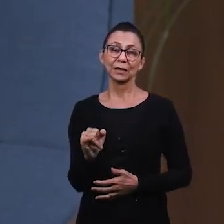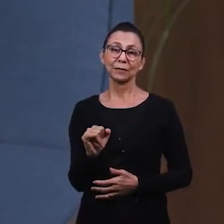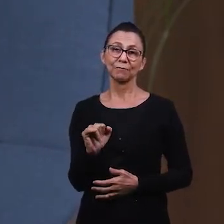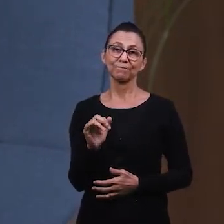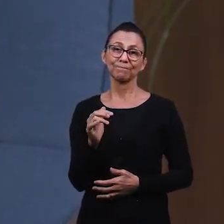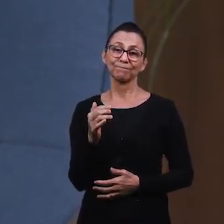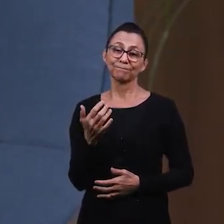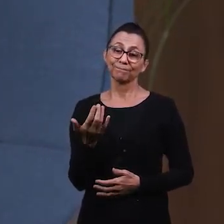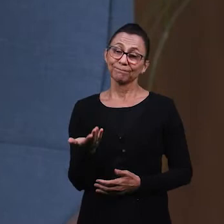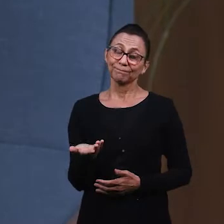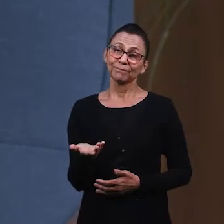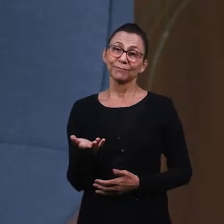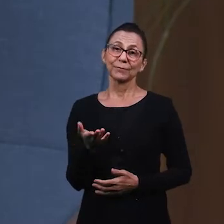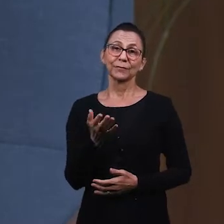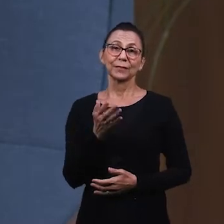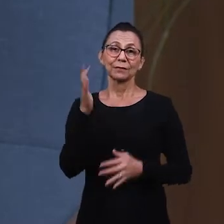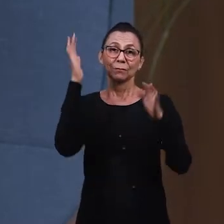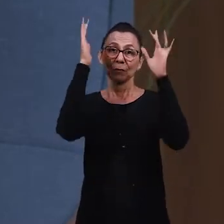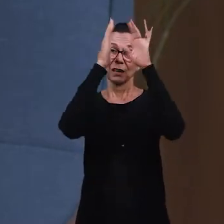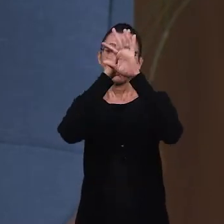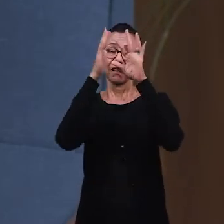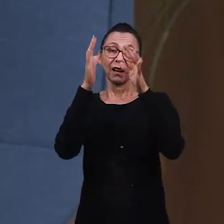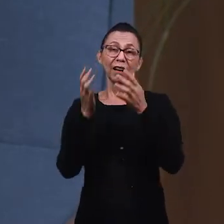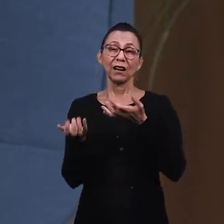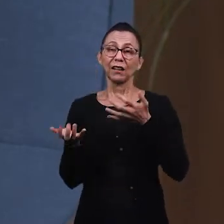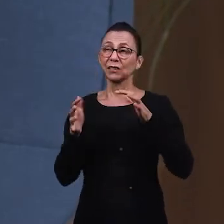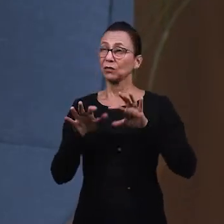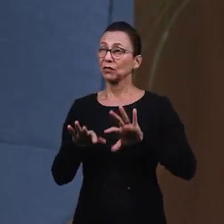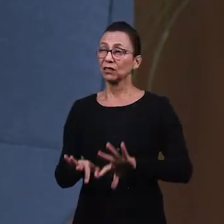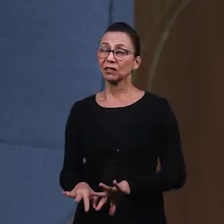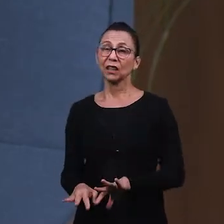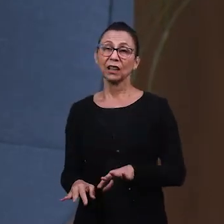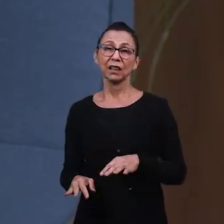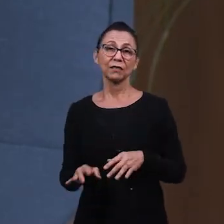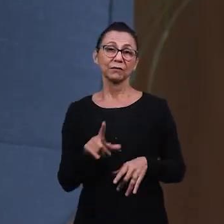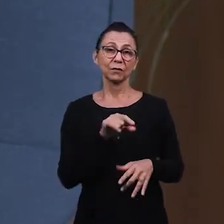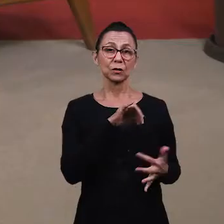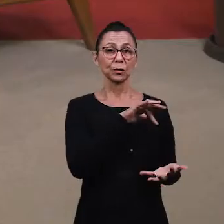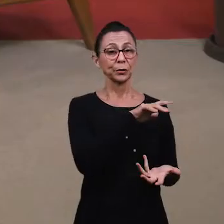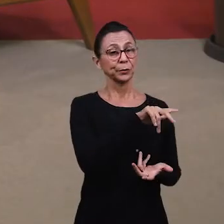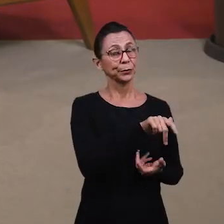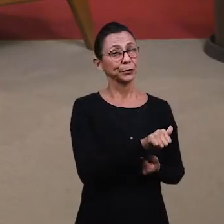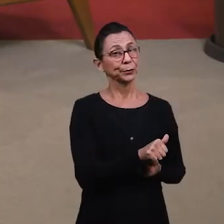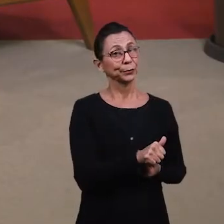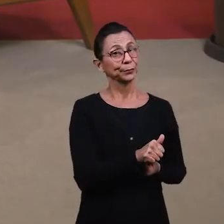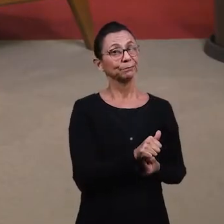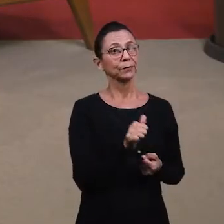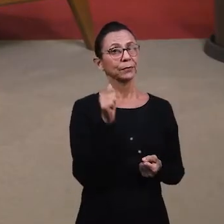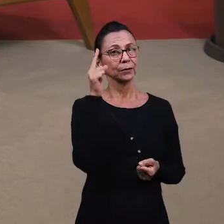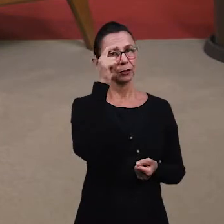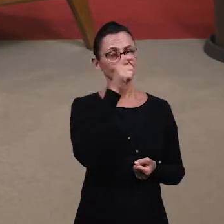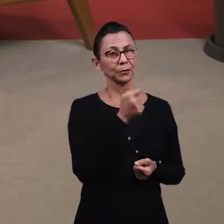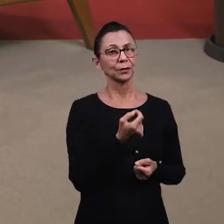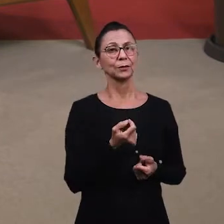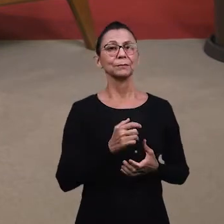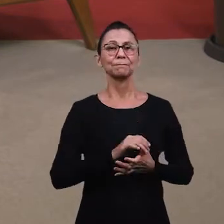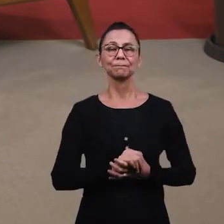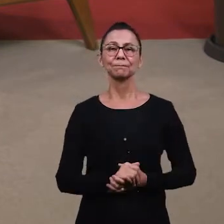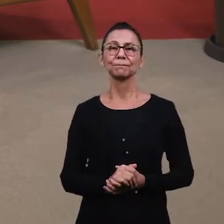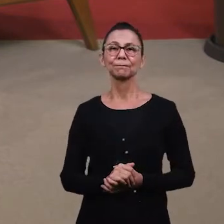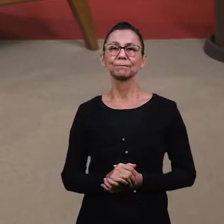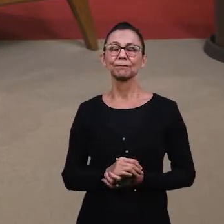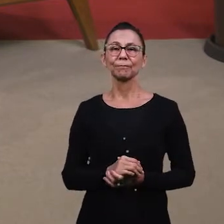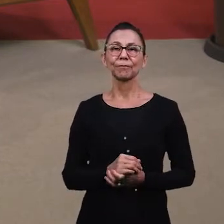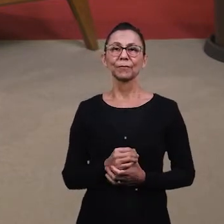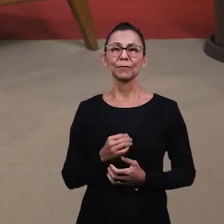dans des divers textes qu'il est nécessaire d'être prêt. Parce que celui qui est prêt en ce moment, nous allons aborder un peu plus sur cela, il a un résultat dans la